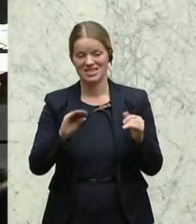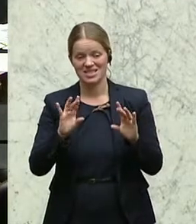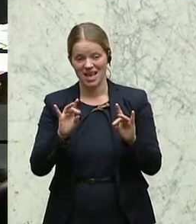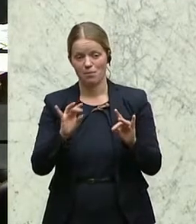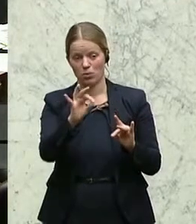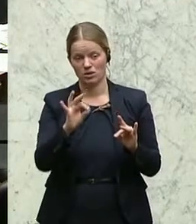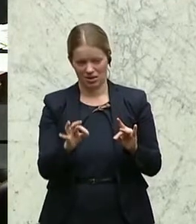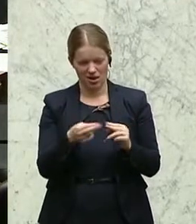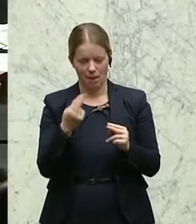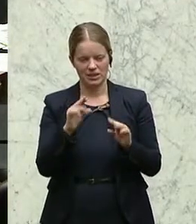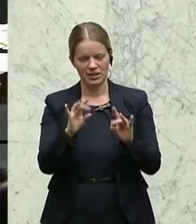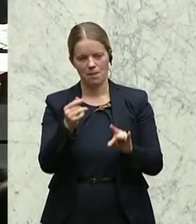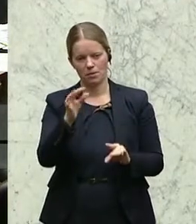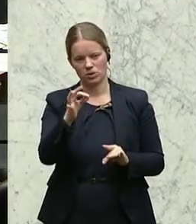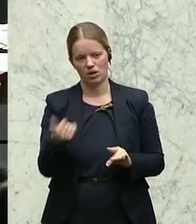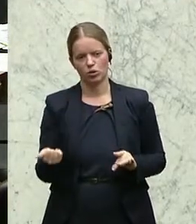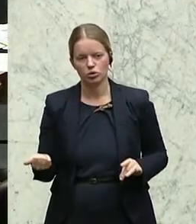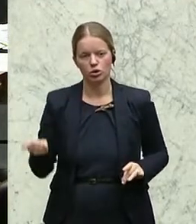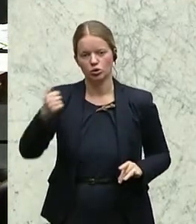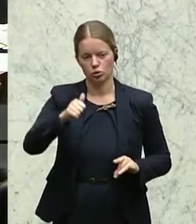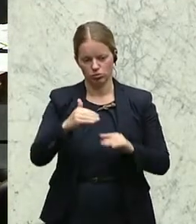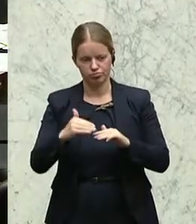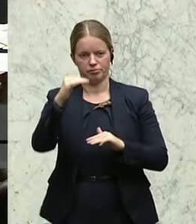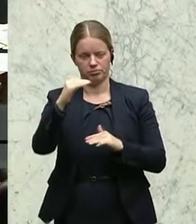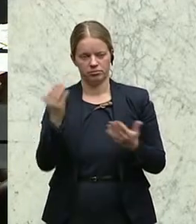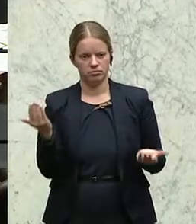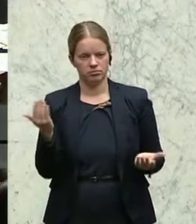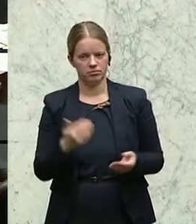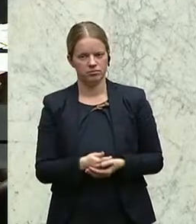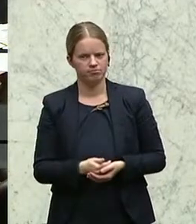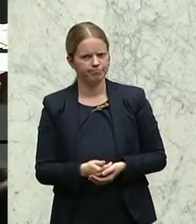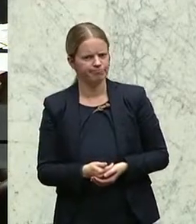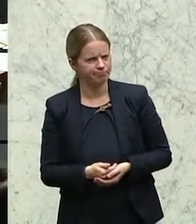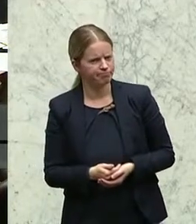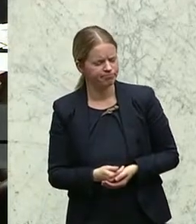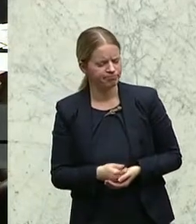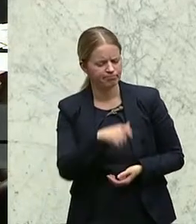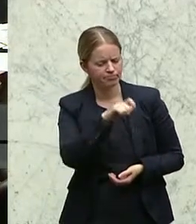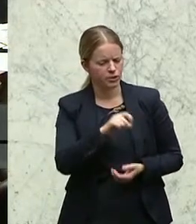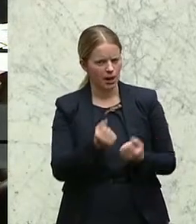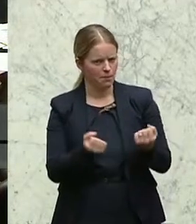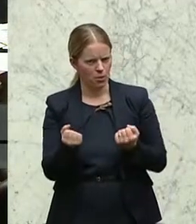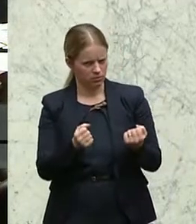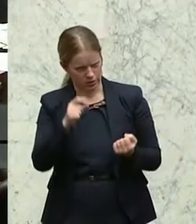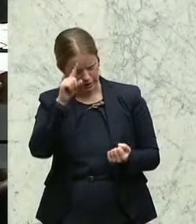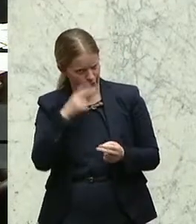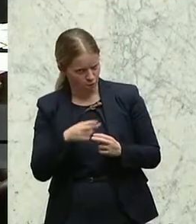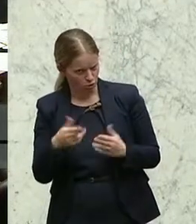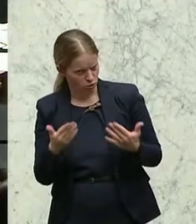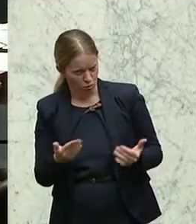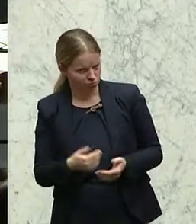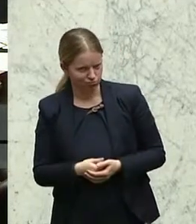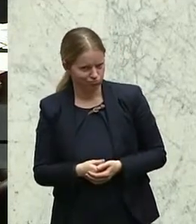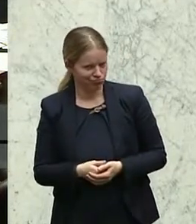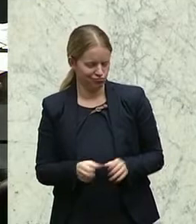Und das Ganze eigentlich mit einem Federstrich. Das heißt, Personalpolitik, sinnvolle Personalpolitik kann in Wirklichkeit